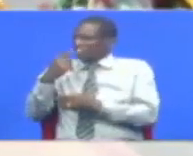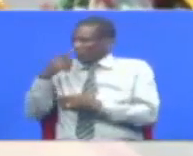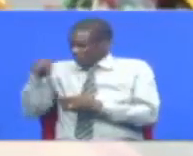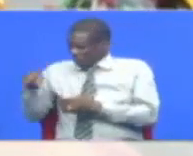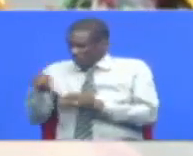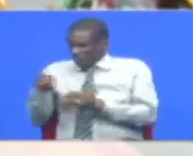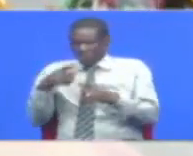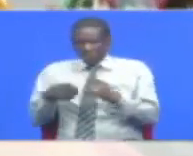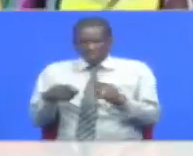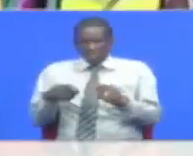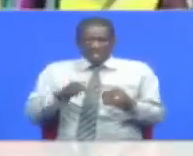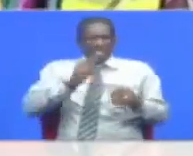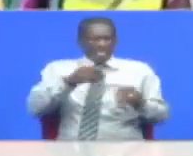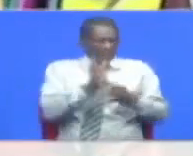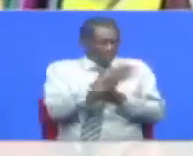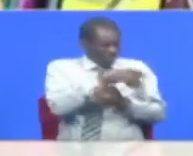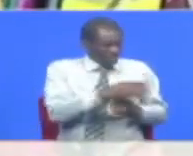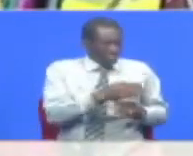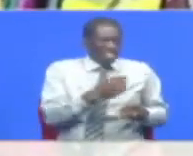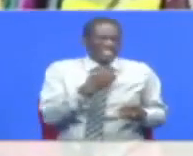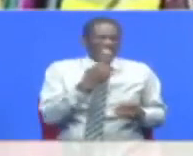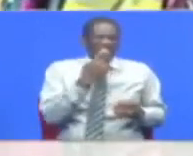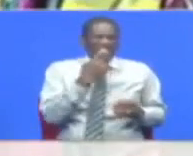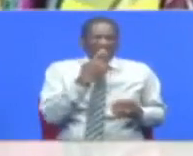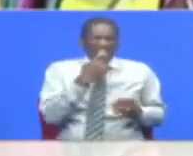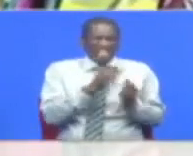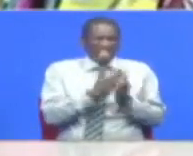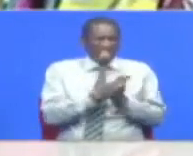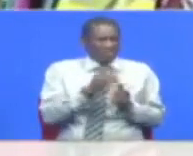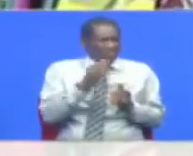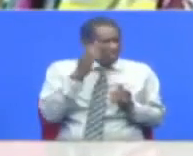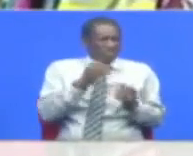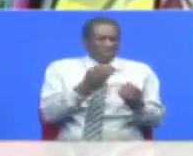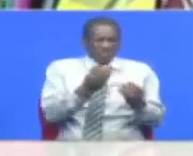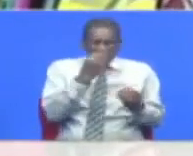ya yellow na ya red inaonekana tu. Na ukikula hiyo samaki ikipikwa